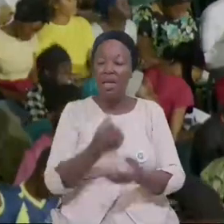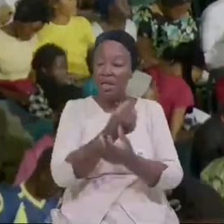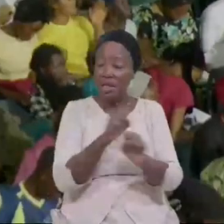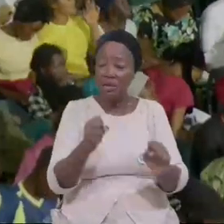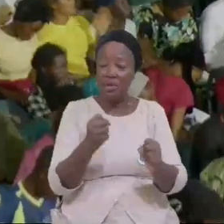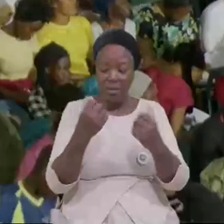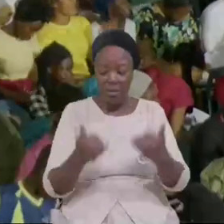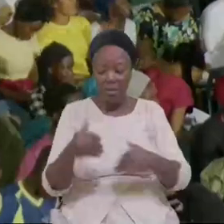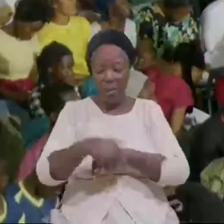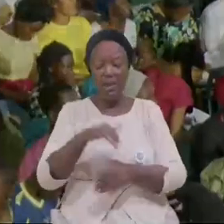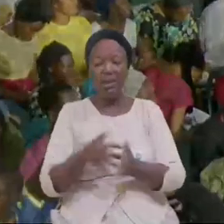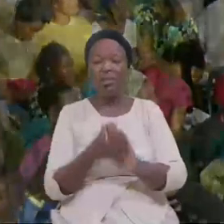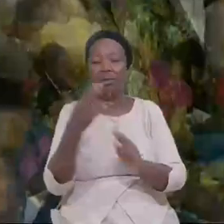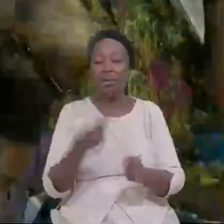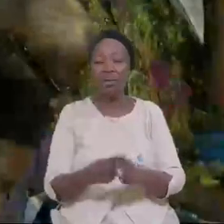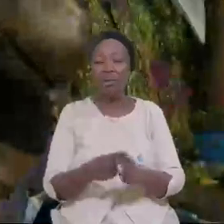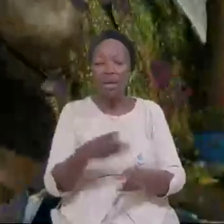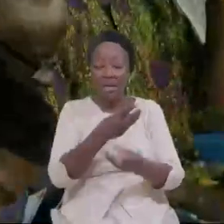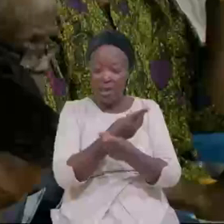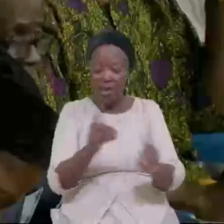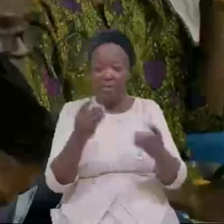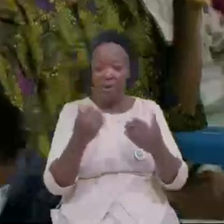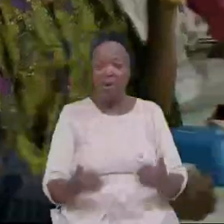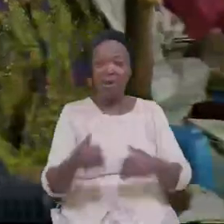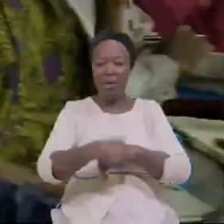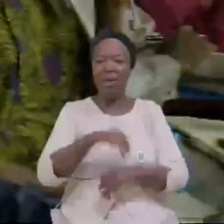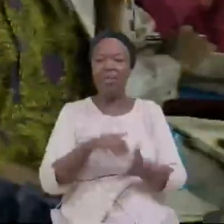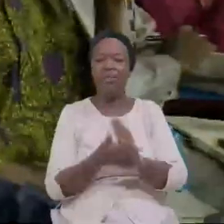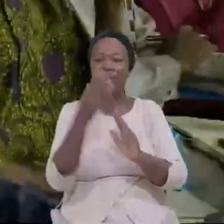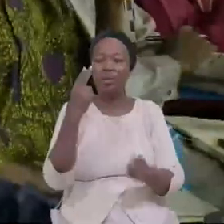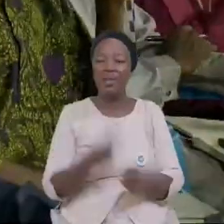soir. La délivrance ce soir.